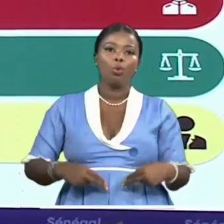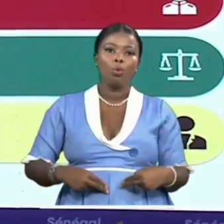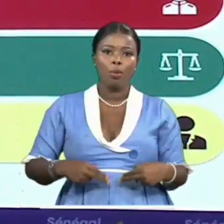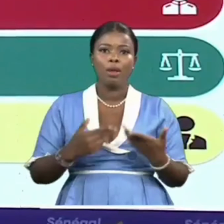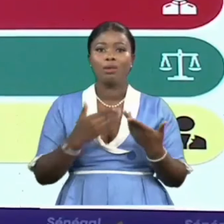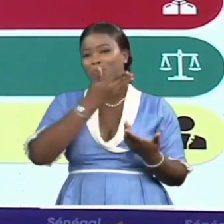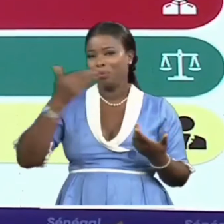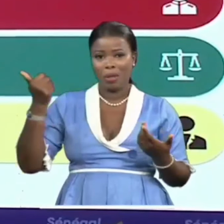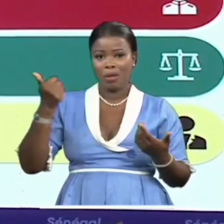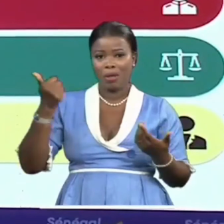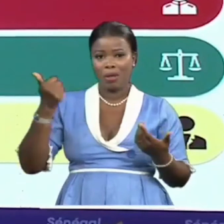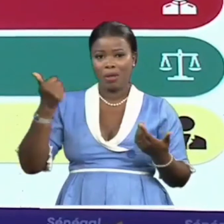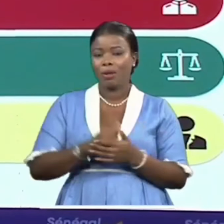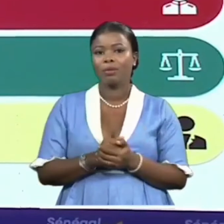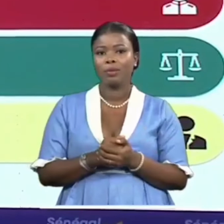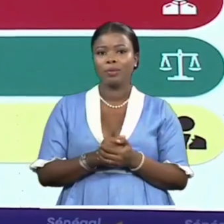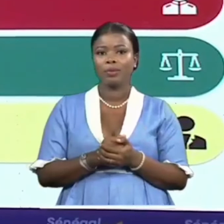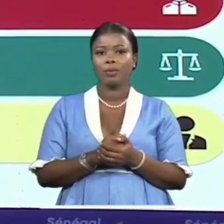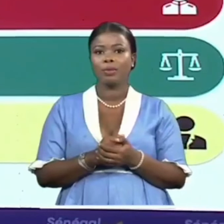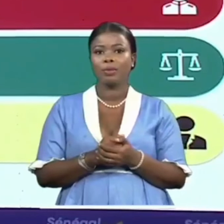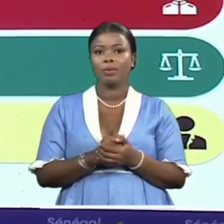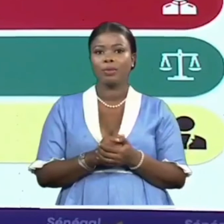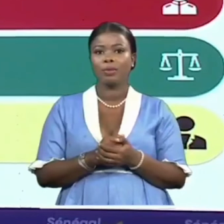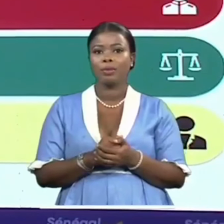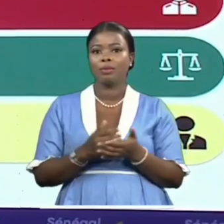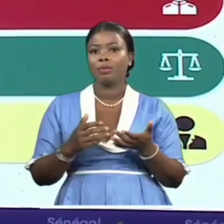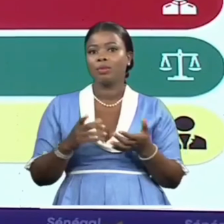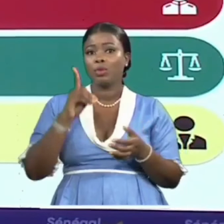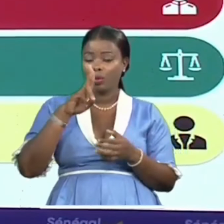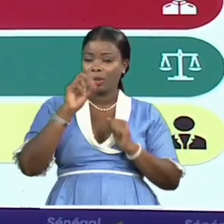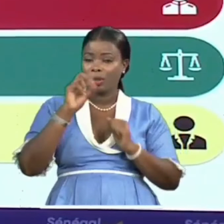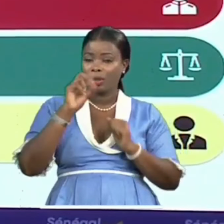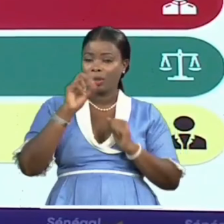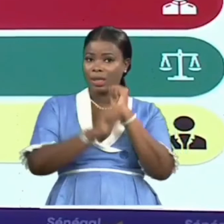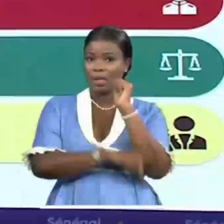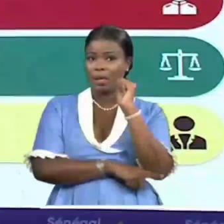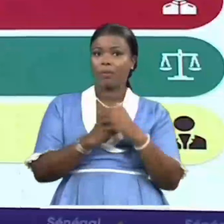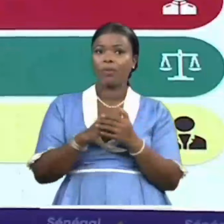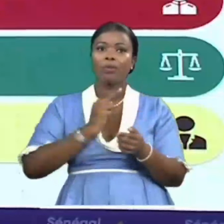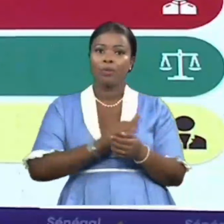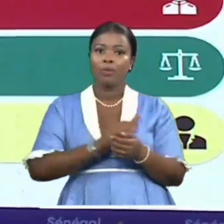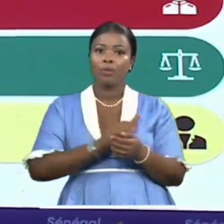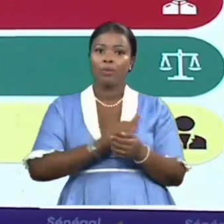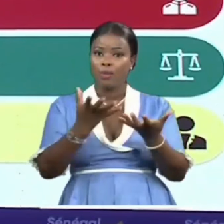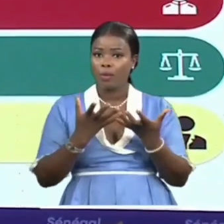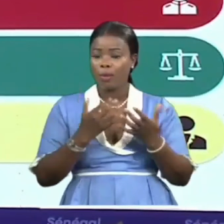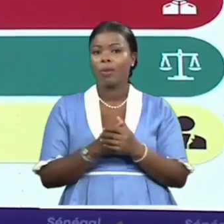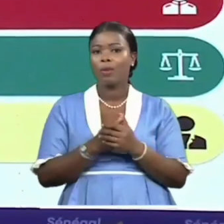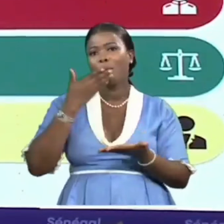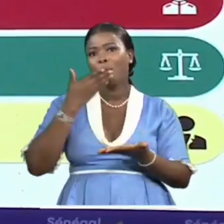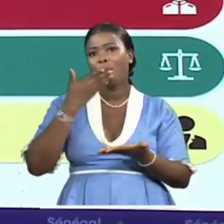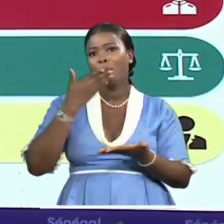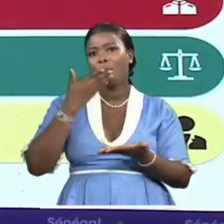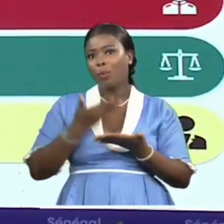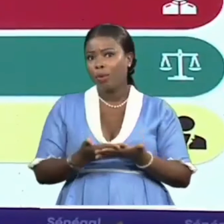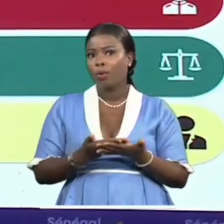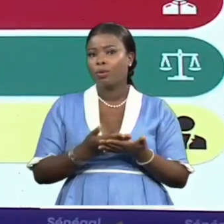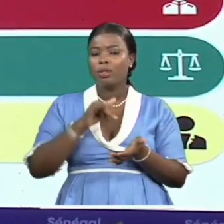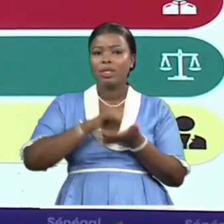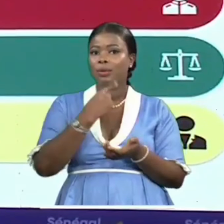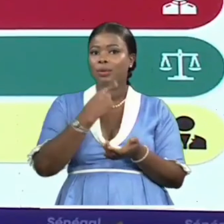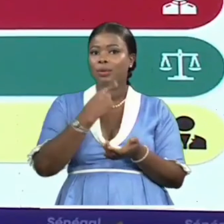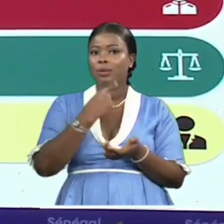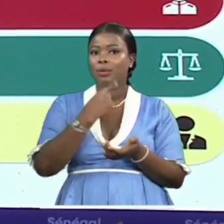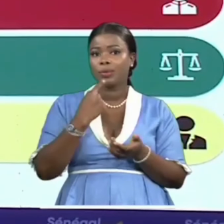que c'est le tendon d'ACh du Sénégal nous souhaitons disposer d'un capital humain de é ce qui signifie que nous souhaitons